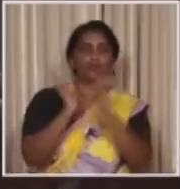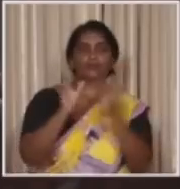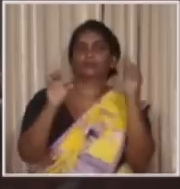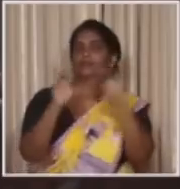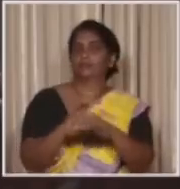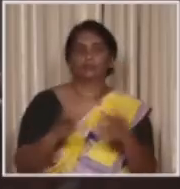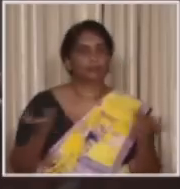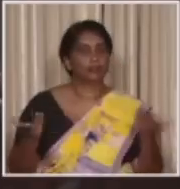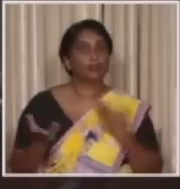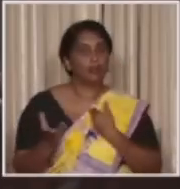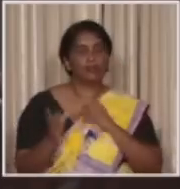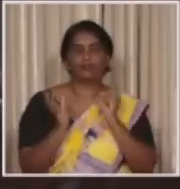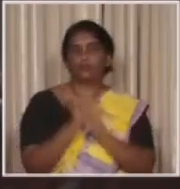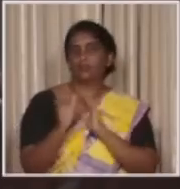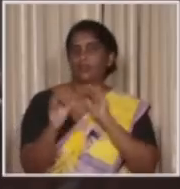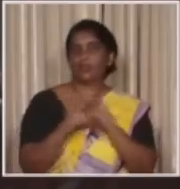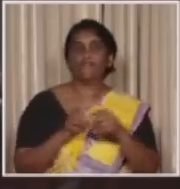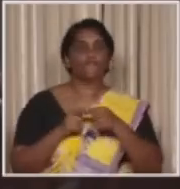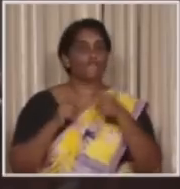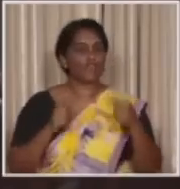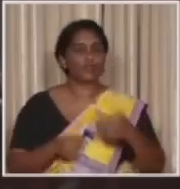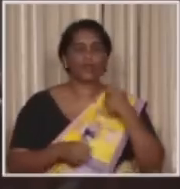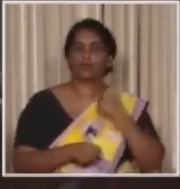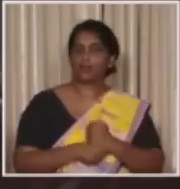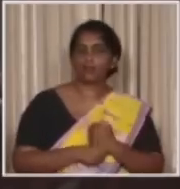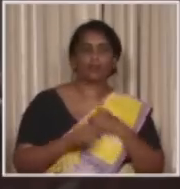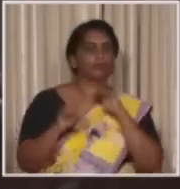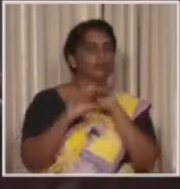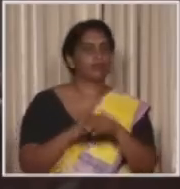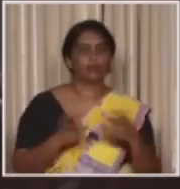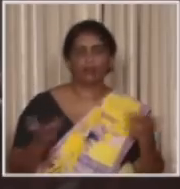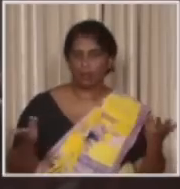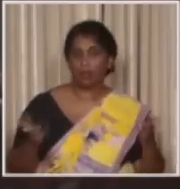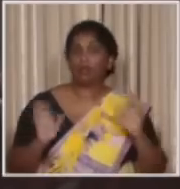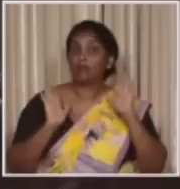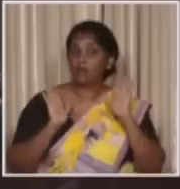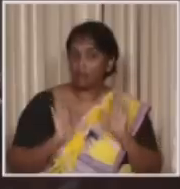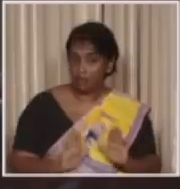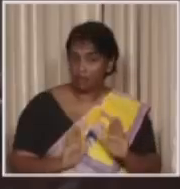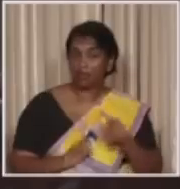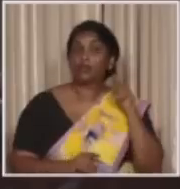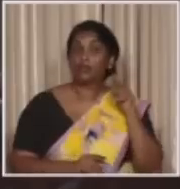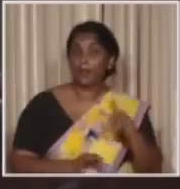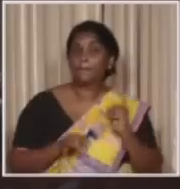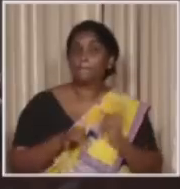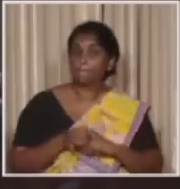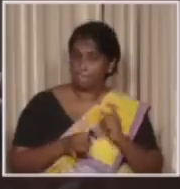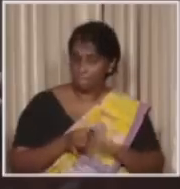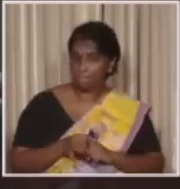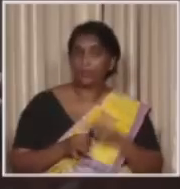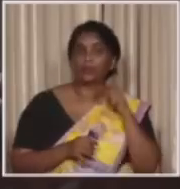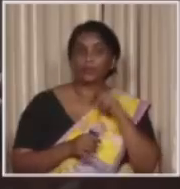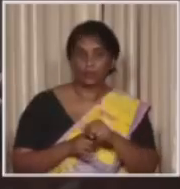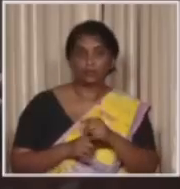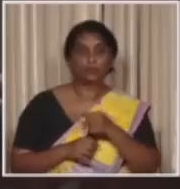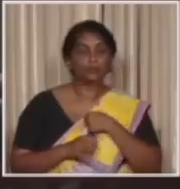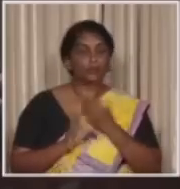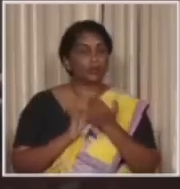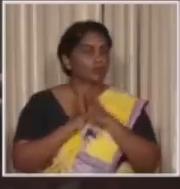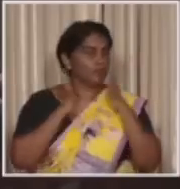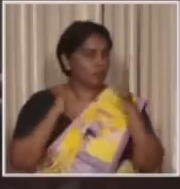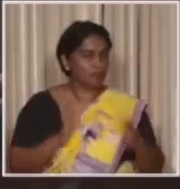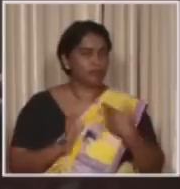දාලා නැහැ, මමත් ඒ කමිටුවේ විපක්ෂයෙන්වත් ආණ්ඩු පක්ෂයෙන්වත් අපි කවුරුවත් නැහැ. හැබැයි මේ ප්‍රශ්නය මේ ප්‍රශ්නය ගැන අපි මීට